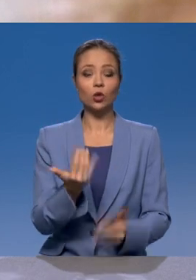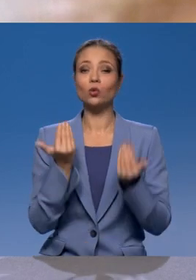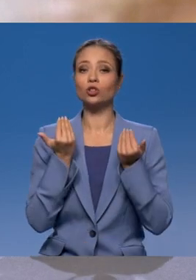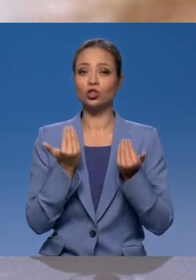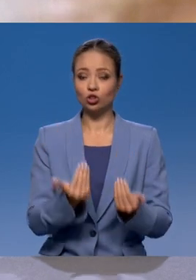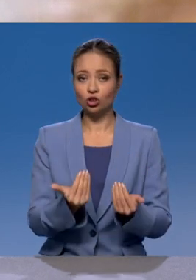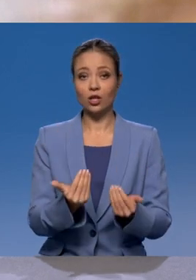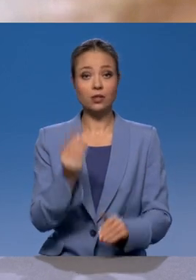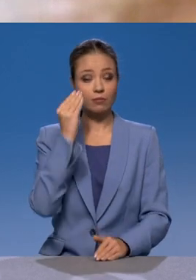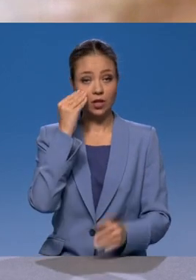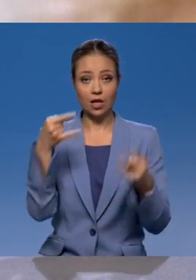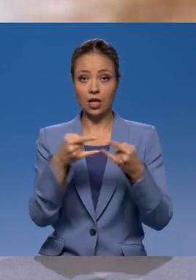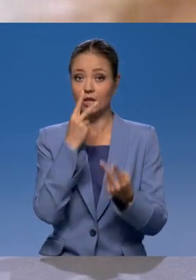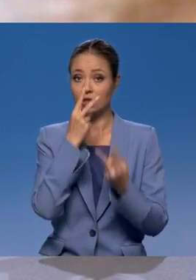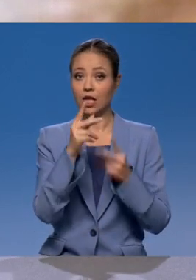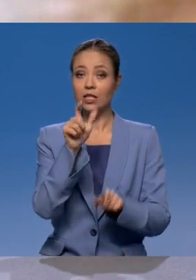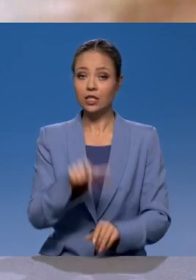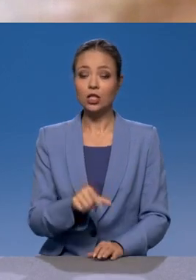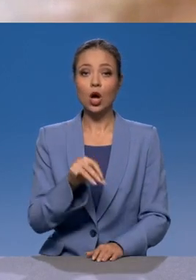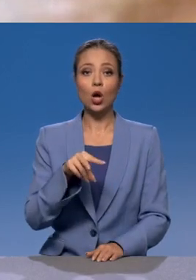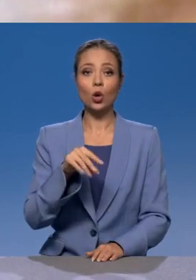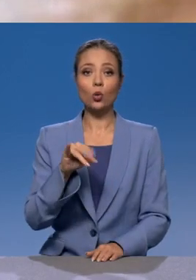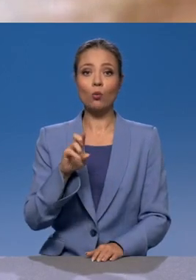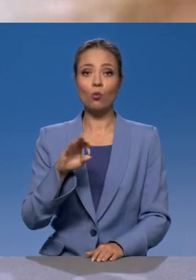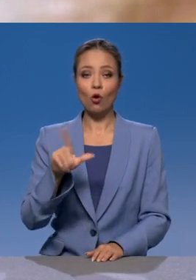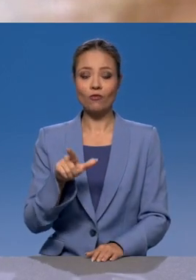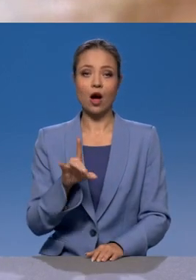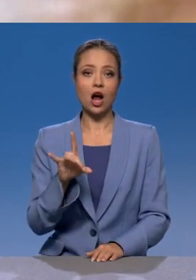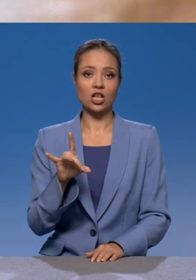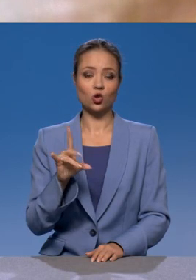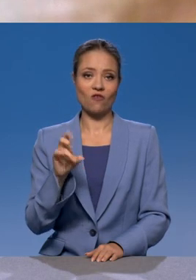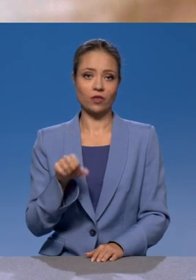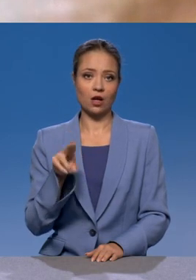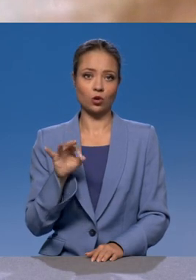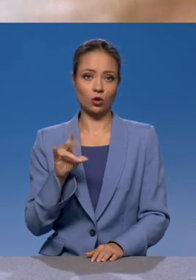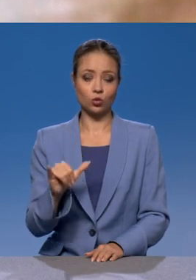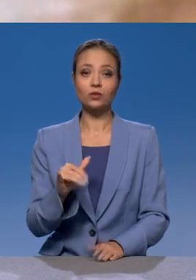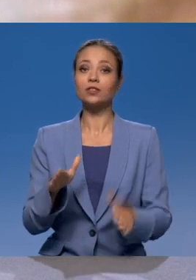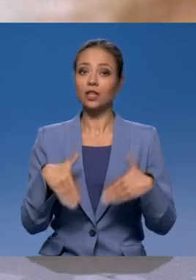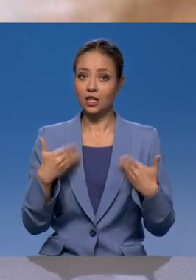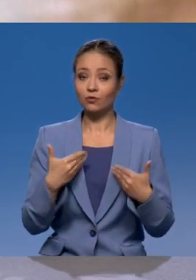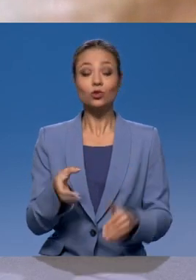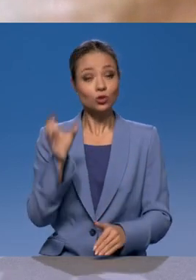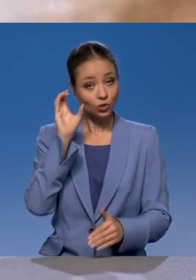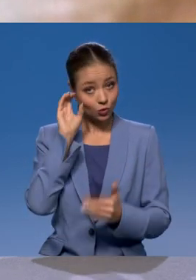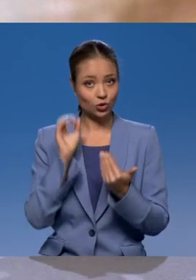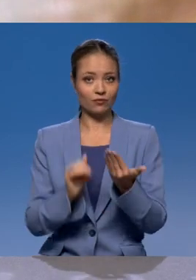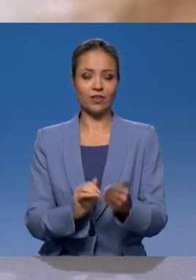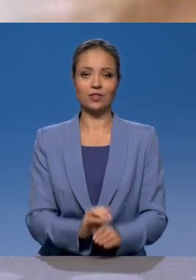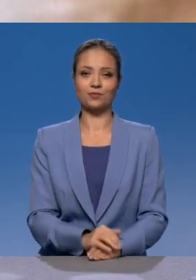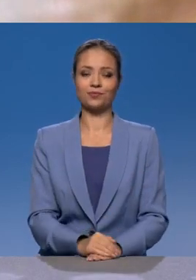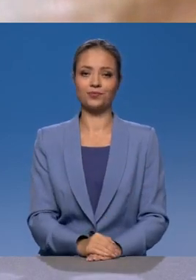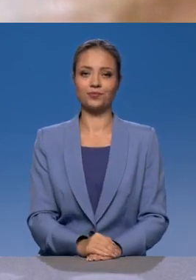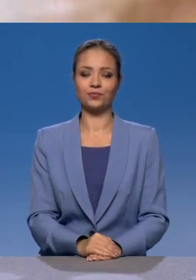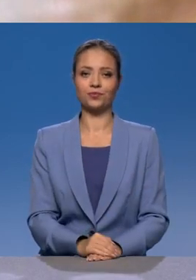Мнение телезрительницы. Любовь, Ростов-на-Дону. Здравствуйте. Здравствуйте. Любовь, слушаем вас.